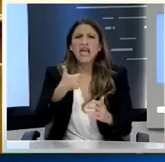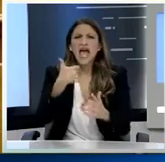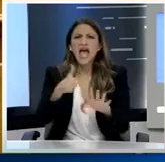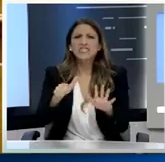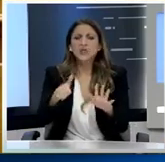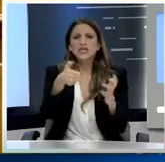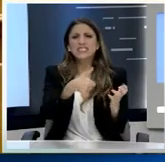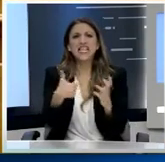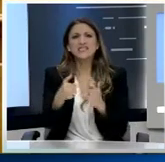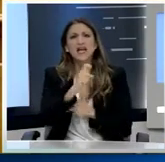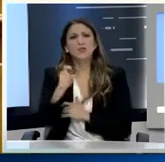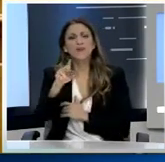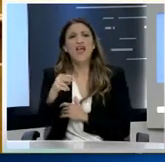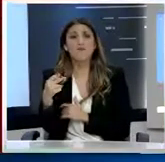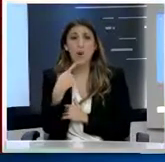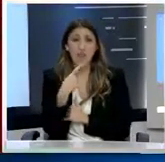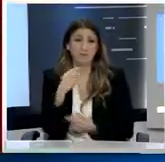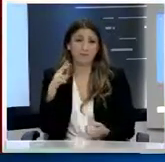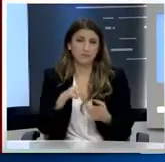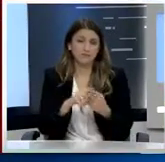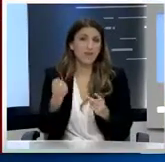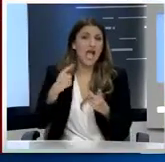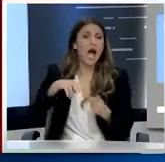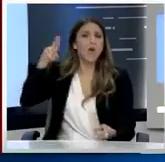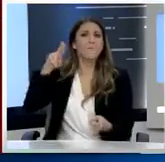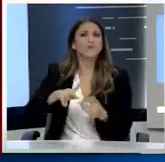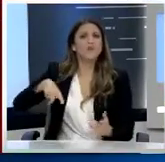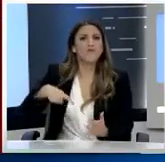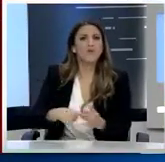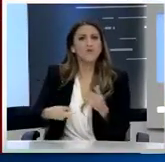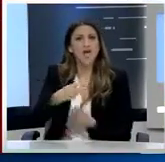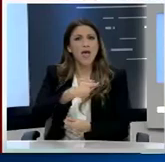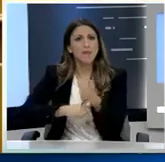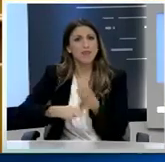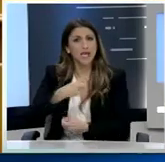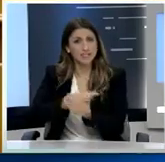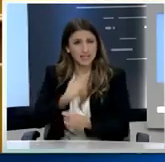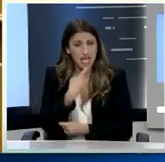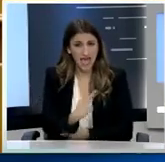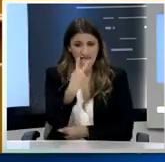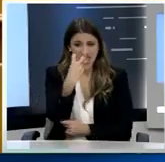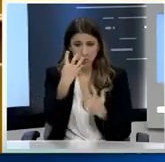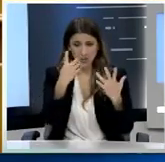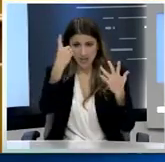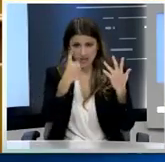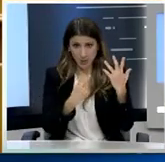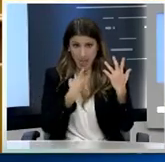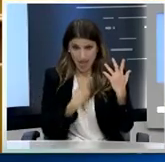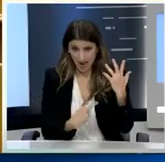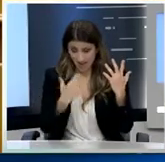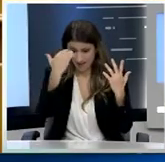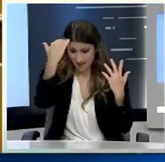666 εκατομμυρίων ευρώ. Περιλαμβάνει μείωση του φόρου επιχειρήσεων από το 29, ακούστε το